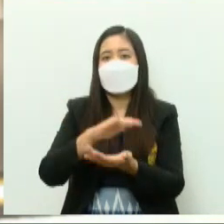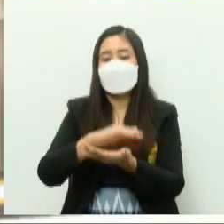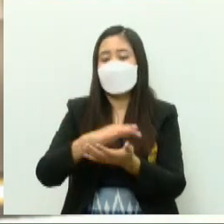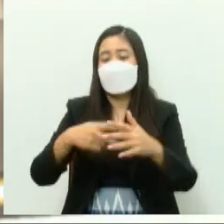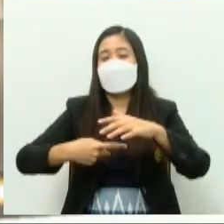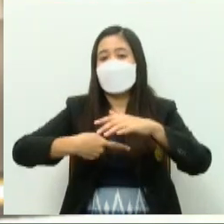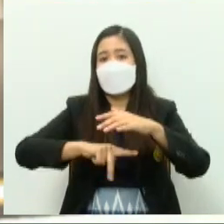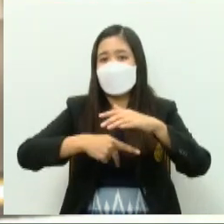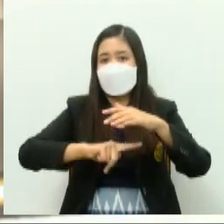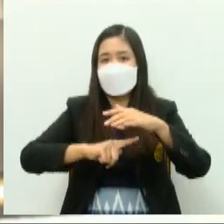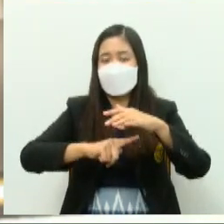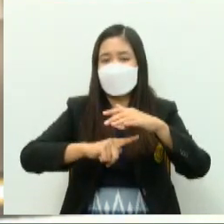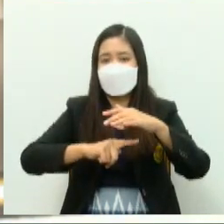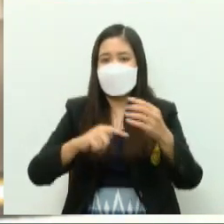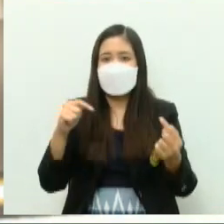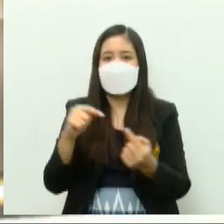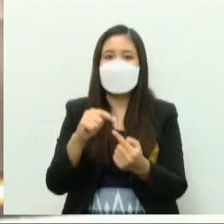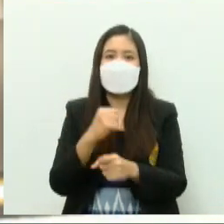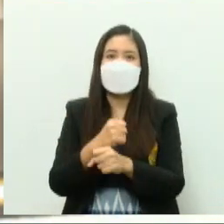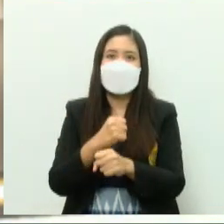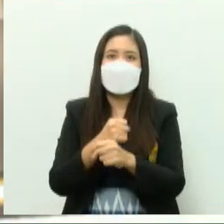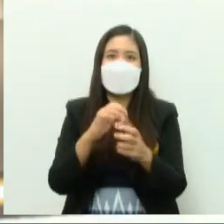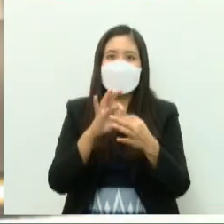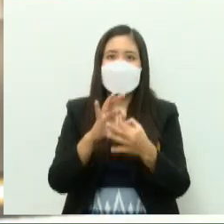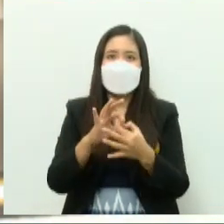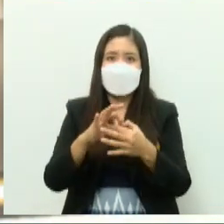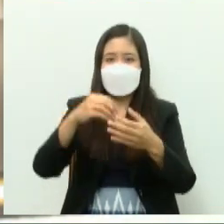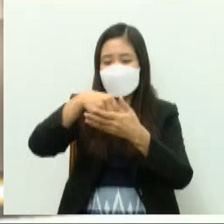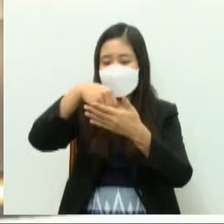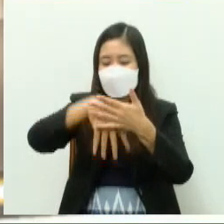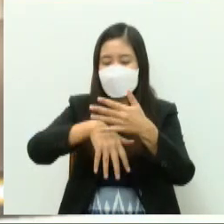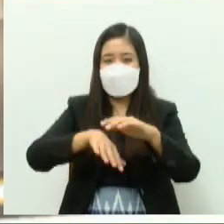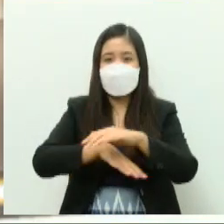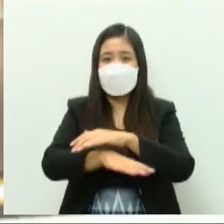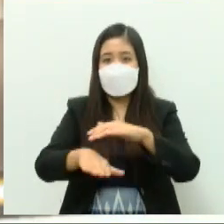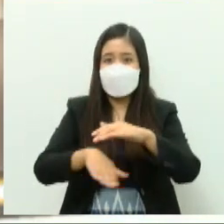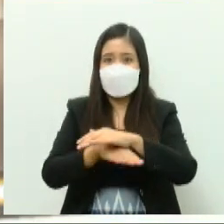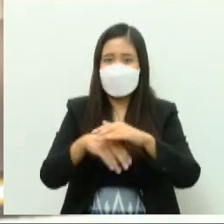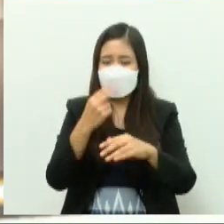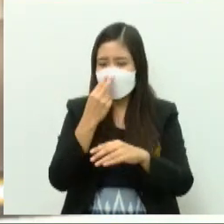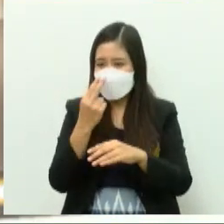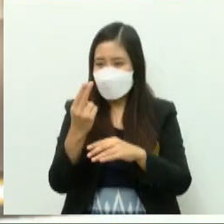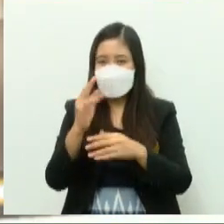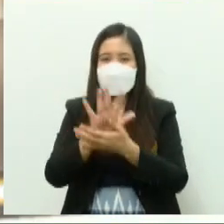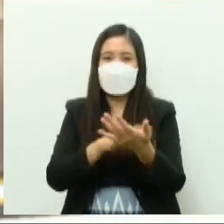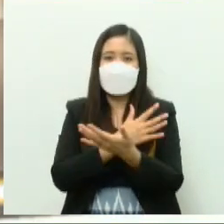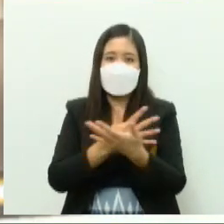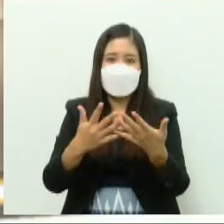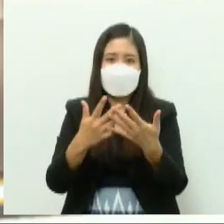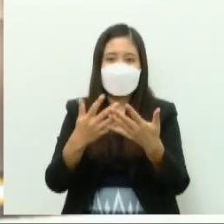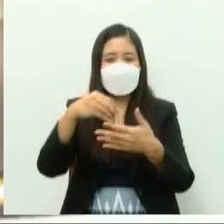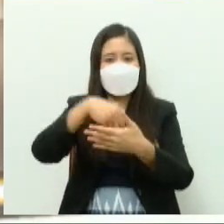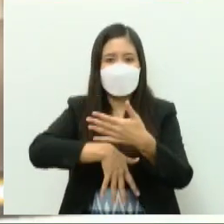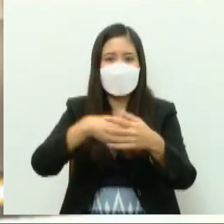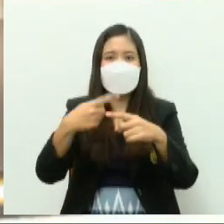าที่อยู่ระหว่างของการดำเนินการที่จะปรับโครงสร้างพื้นฐานซึ่งมีสิ่งก่อสร้างที่เกิดขึ้น